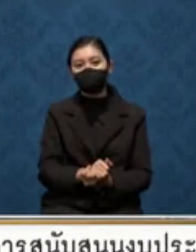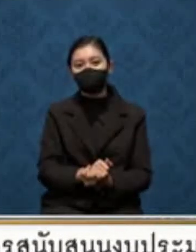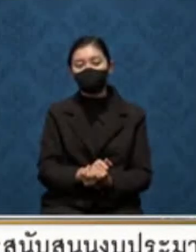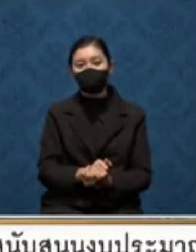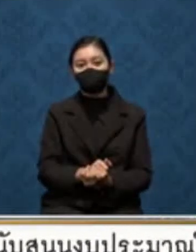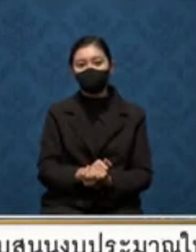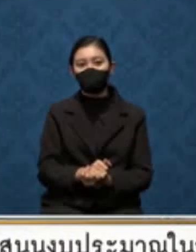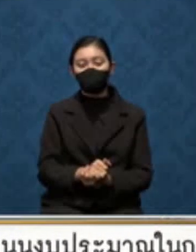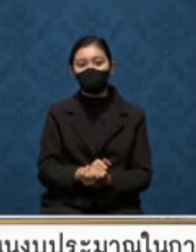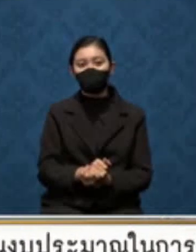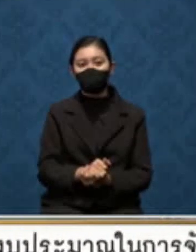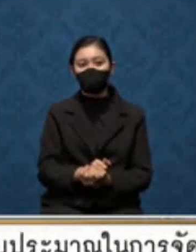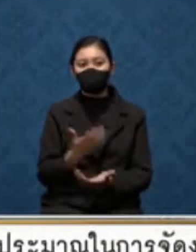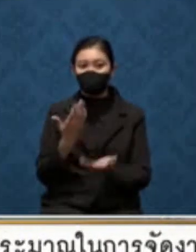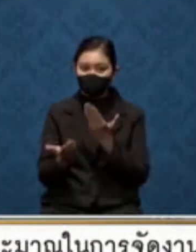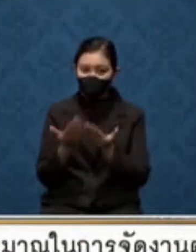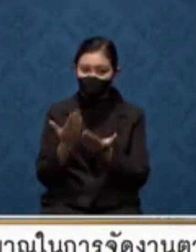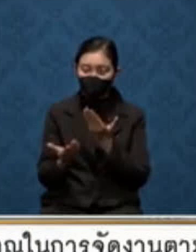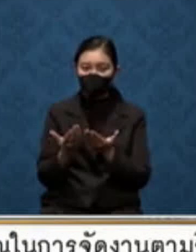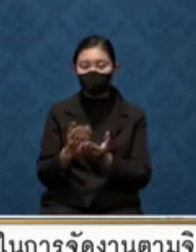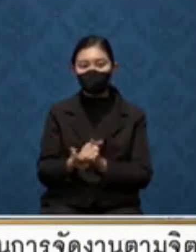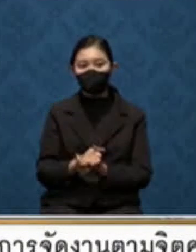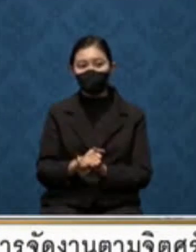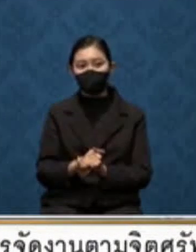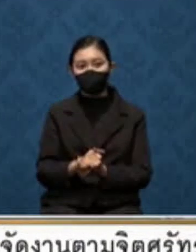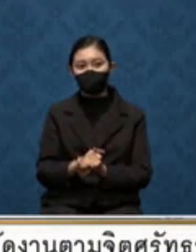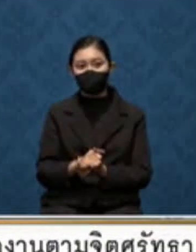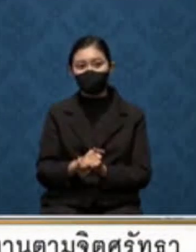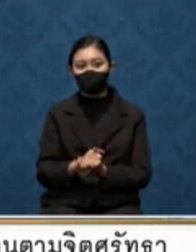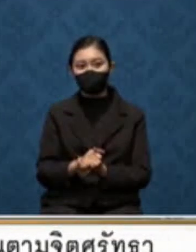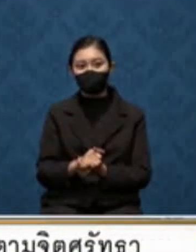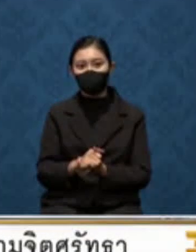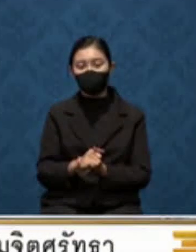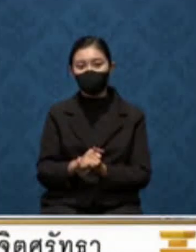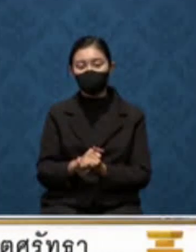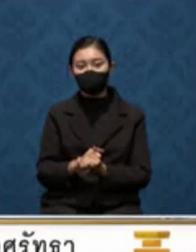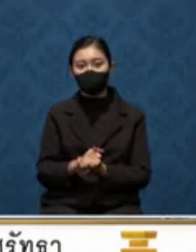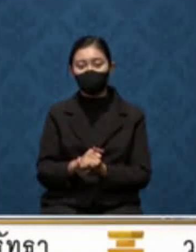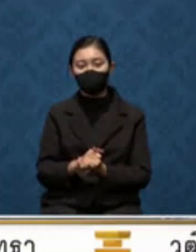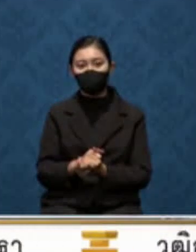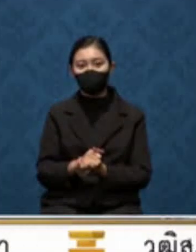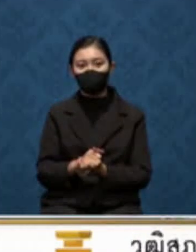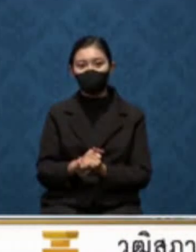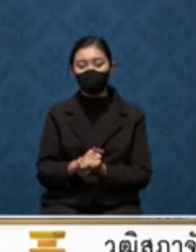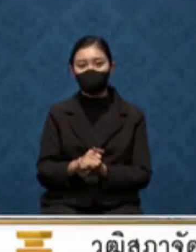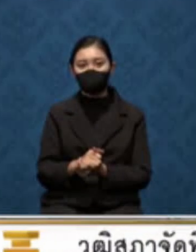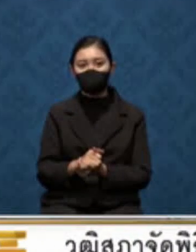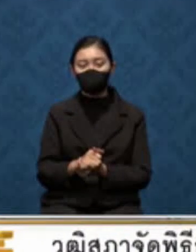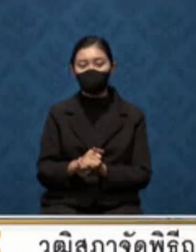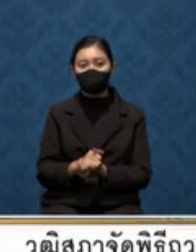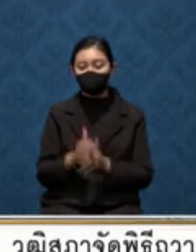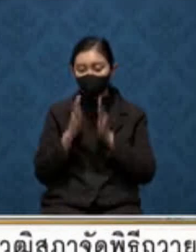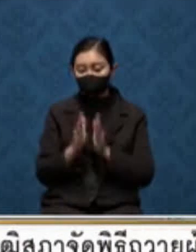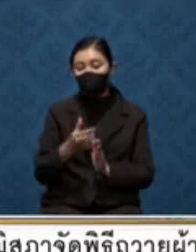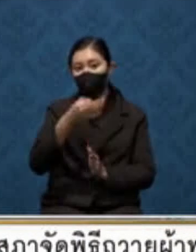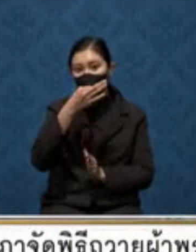ราชการ มาจากสนภาษามิอย่เดีวไม่สามาถปปอยสัยภาพของพนปิชาชนคนไยได้ไม่สามารถปดปล่อยสักยภพของผู้ประก